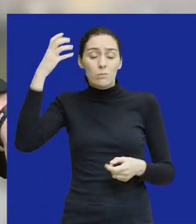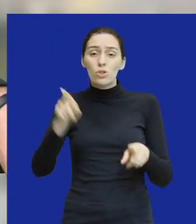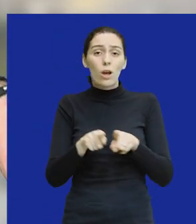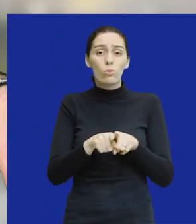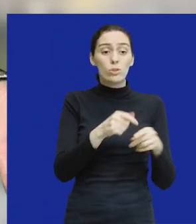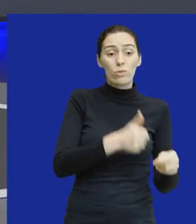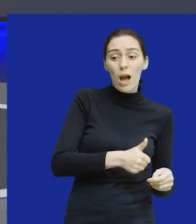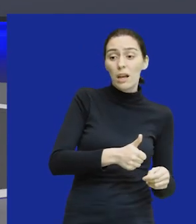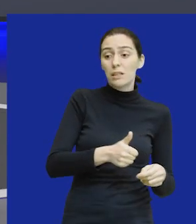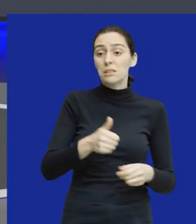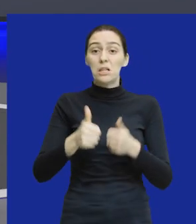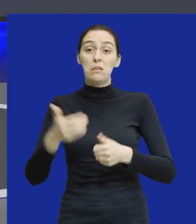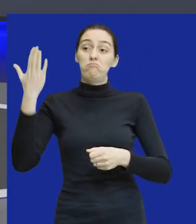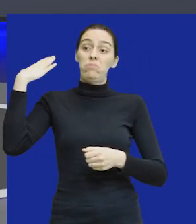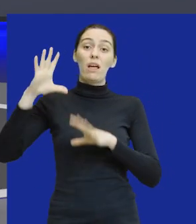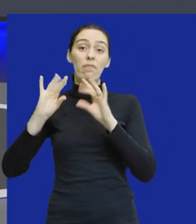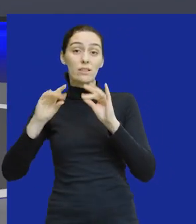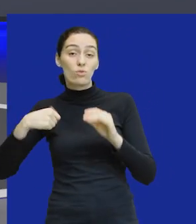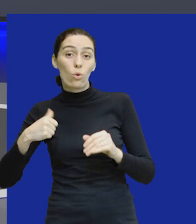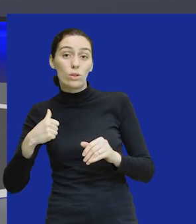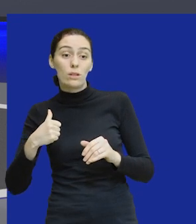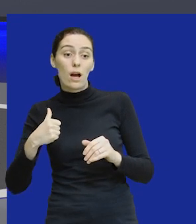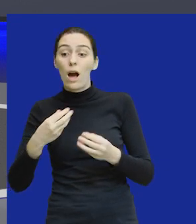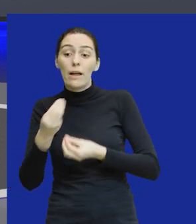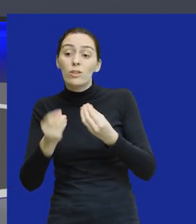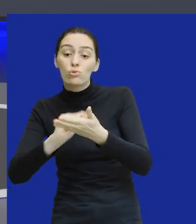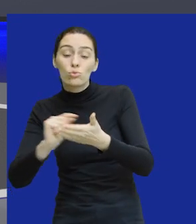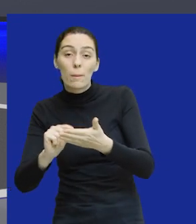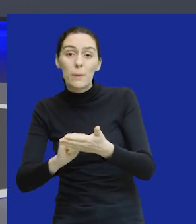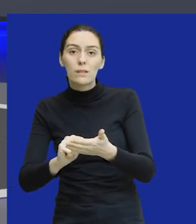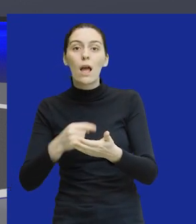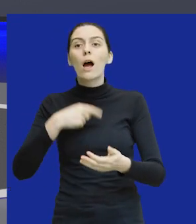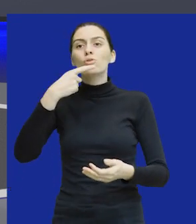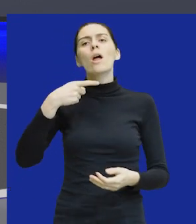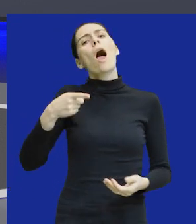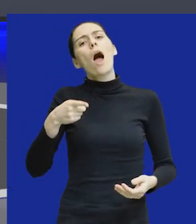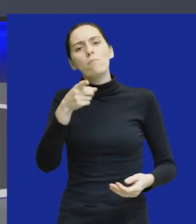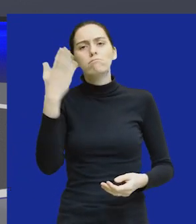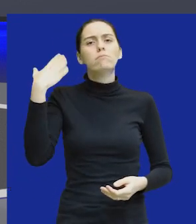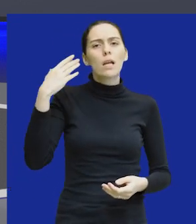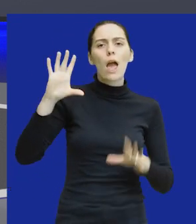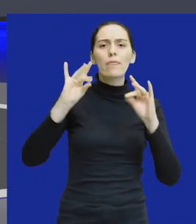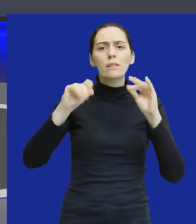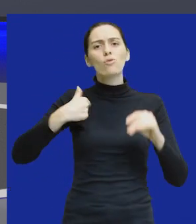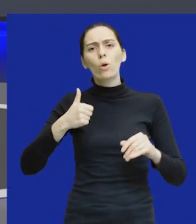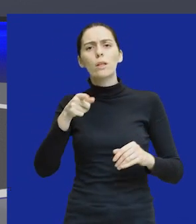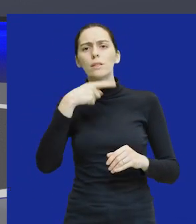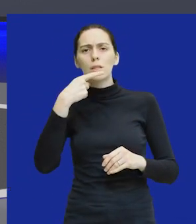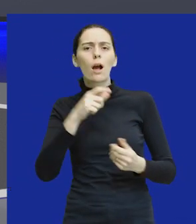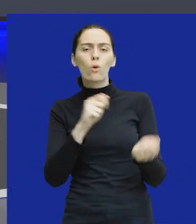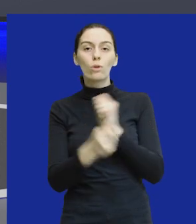prije 10 godina. I nešto izgovorili, ostalo je još zapisano, pa ću mu ja sad govoriti, a ti si prije 10 godina govorio drugačije.